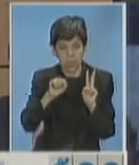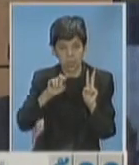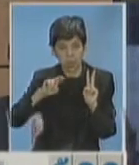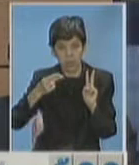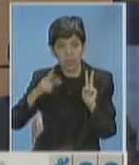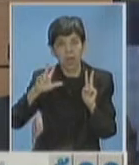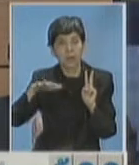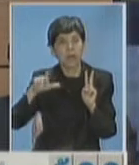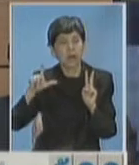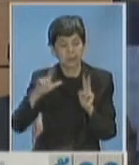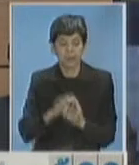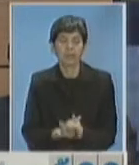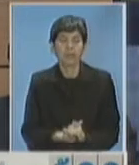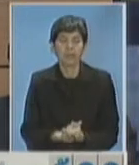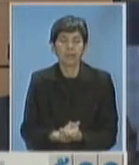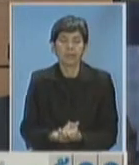2,525,000 ล้านบา